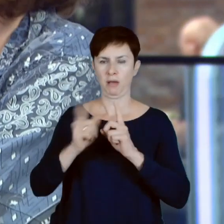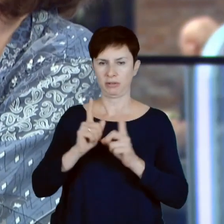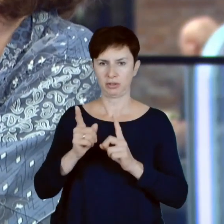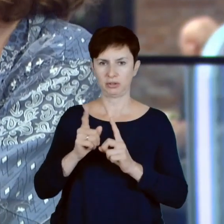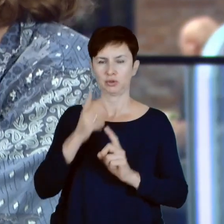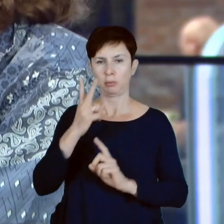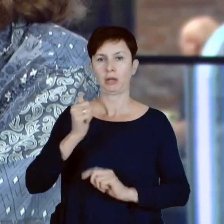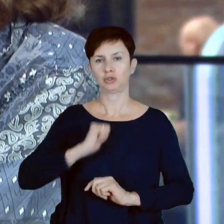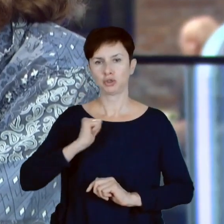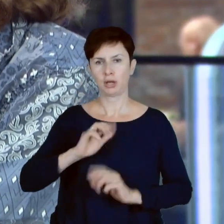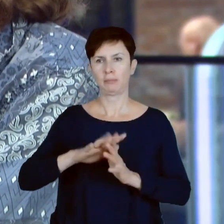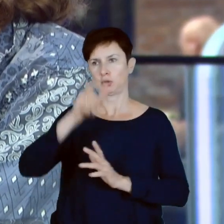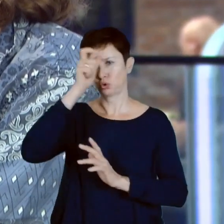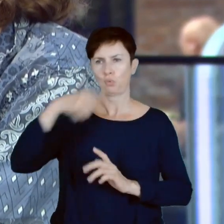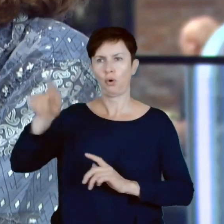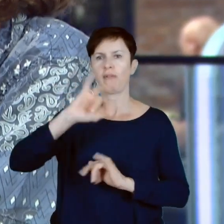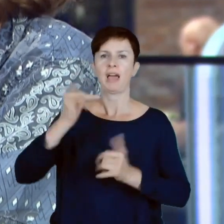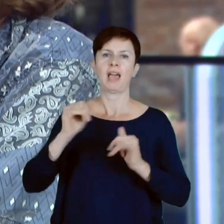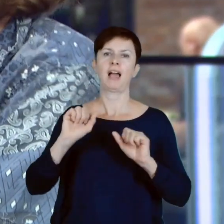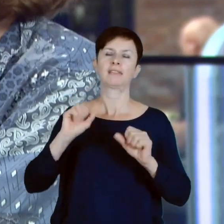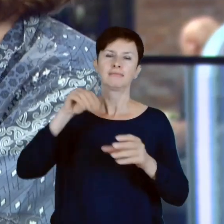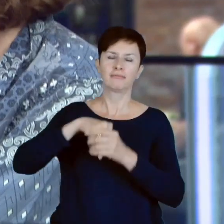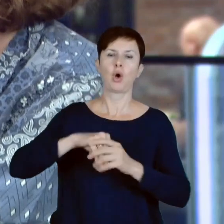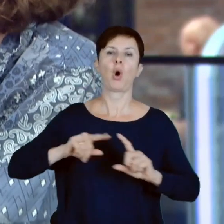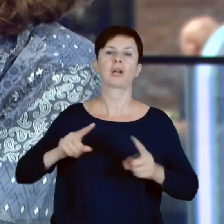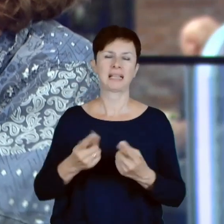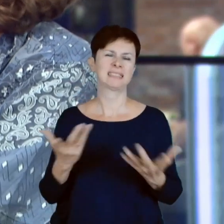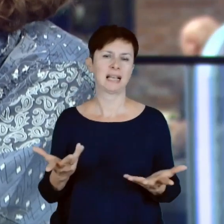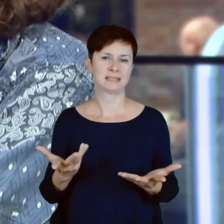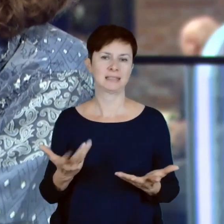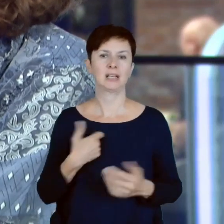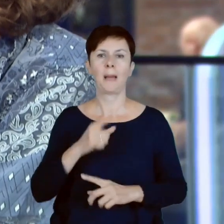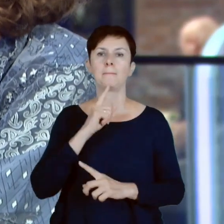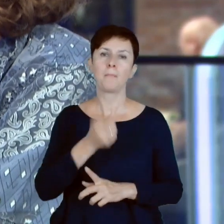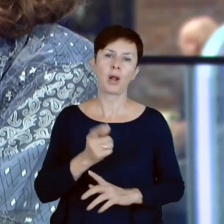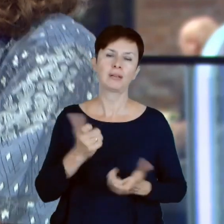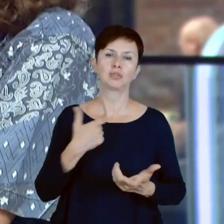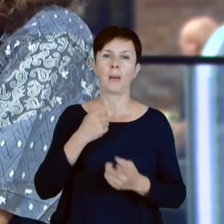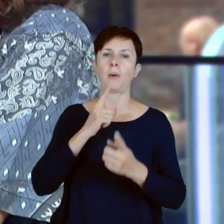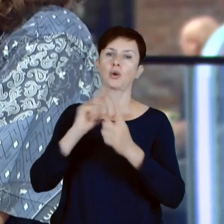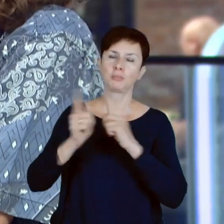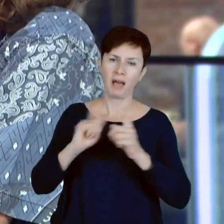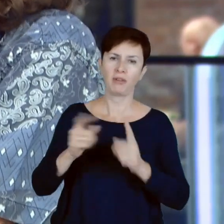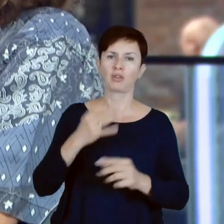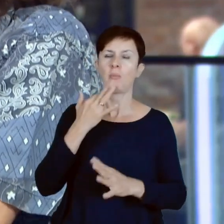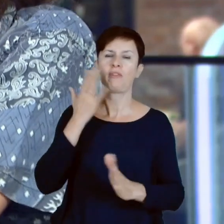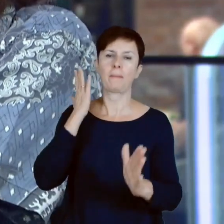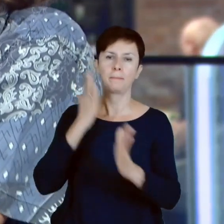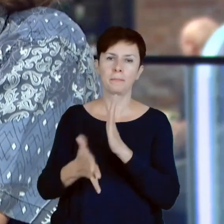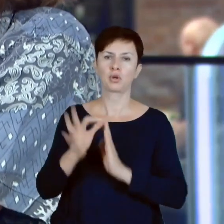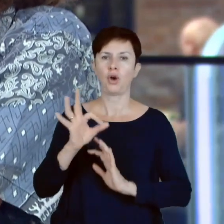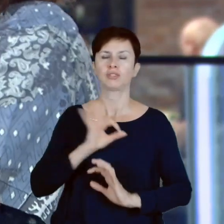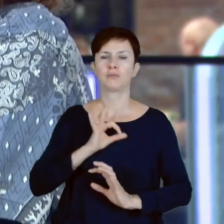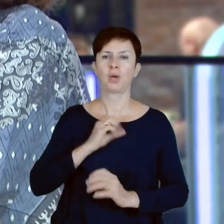funkcjonowaniu w organizacji. Więc to, co polecam, to po prostu rozmawiać i mówić wprost o swoich trudnościach, wyzwaniach, ale